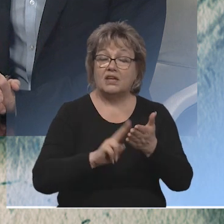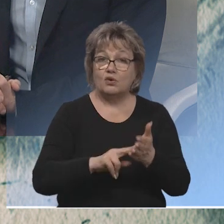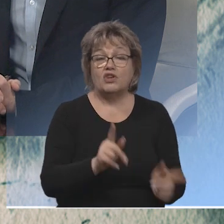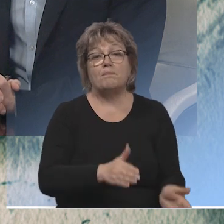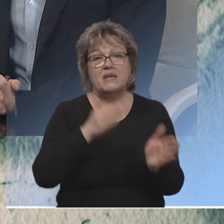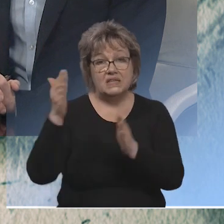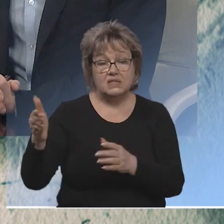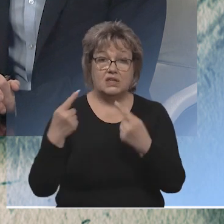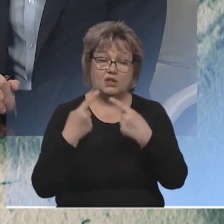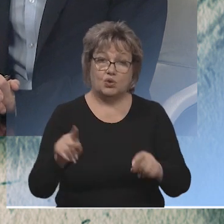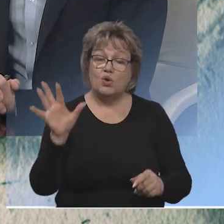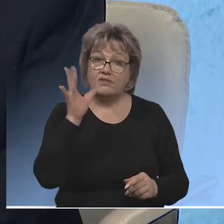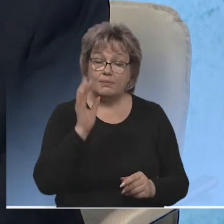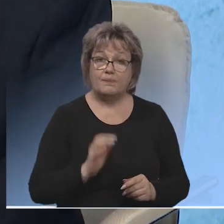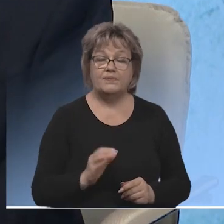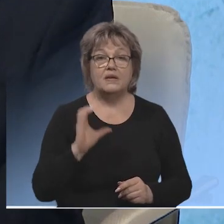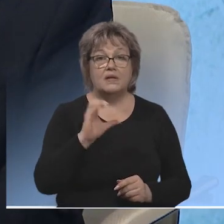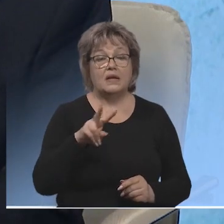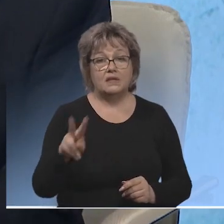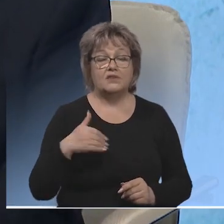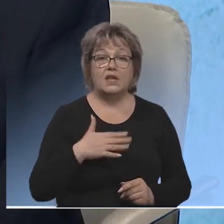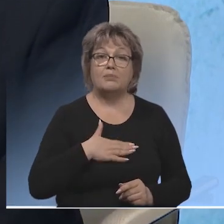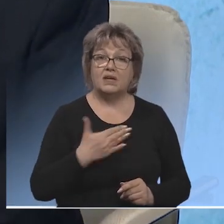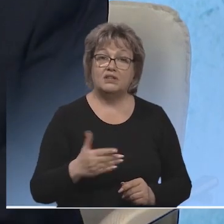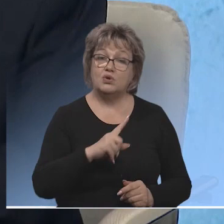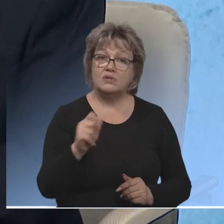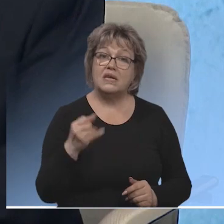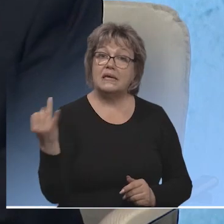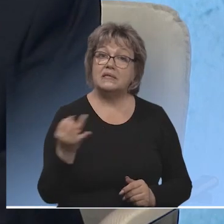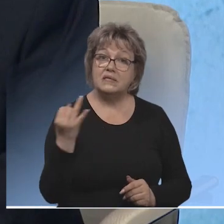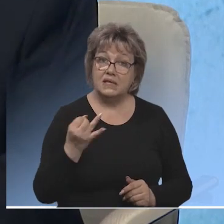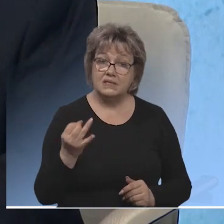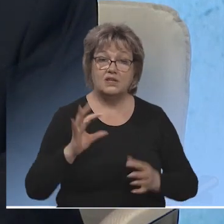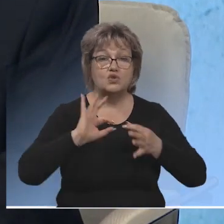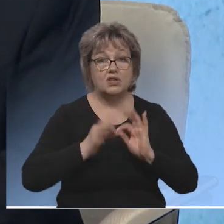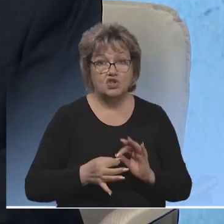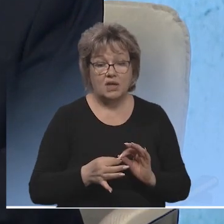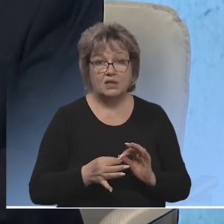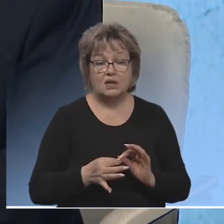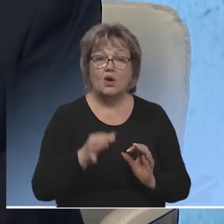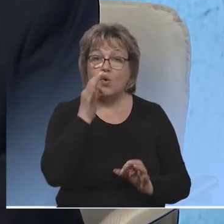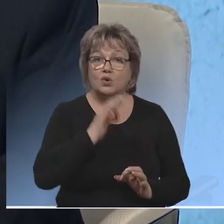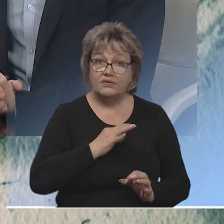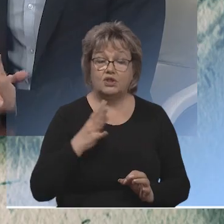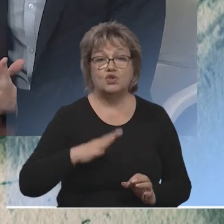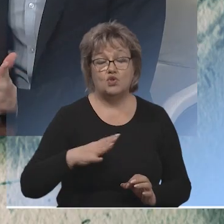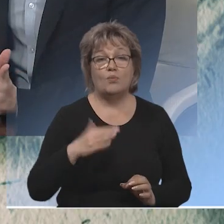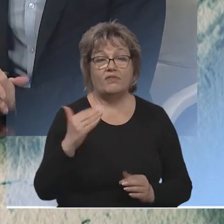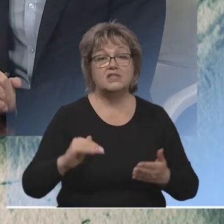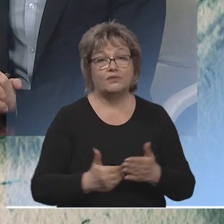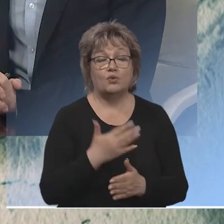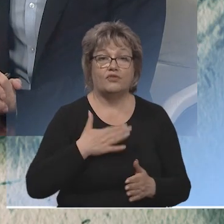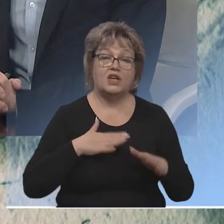запланированы, перенести на более поздние сроки. Светлана Леонидовна, я благодарю вас за интересные и содержательные ответы. Ждем